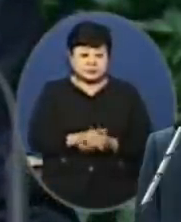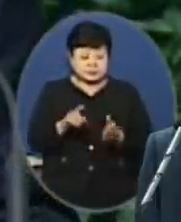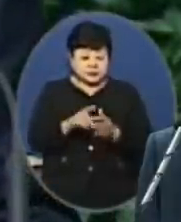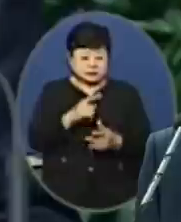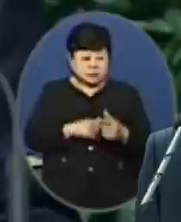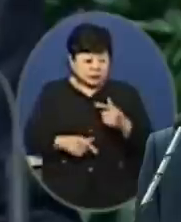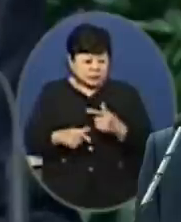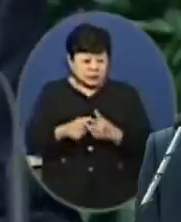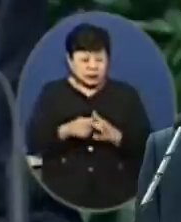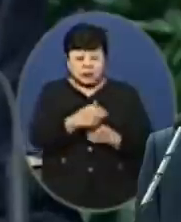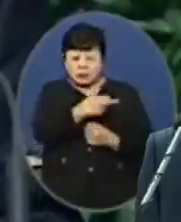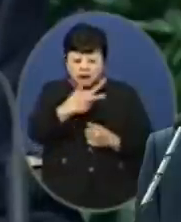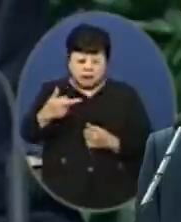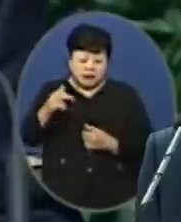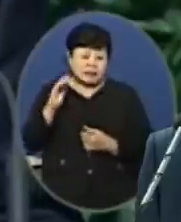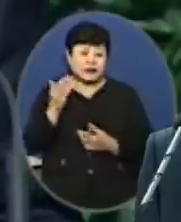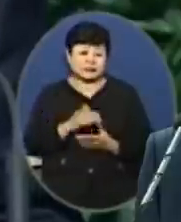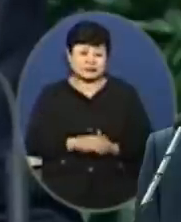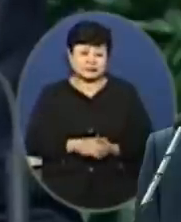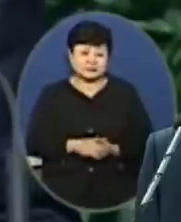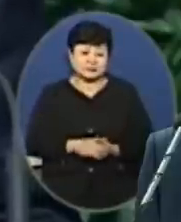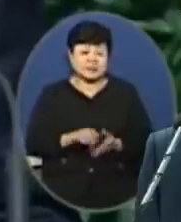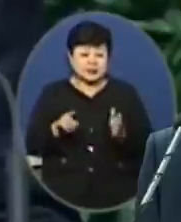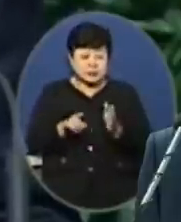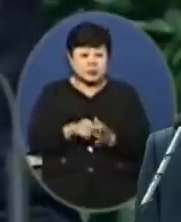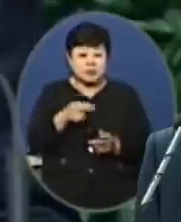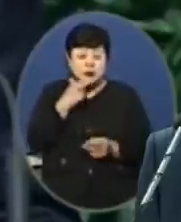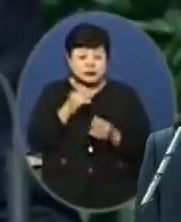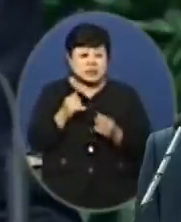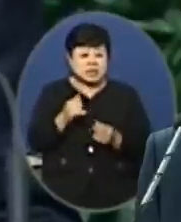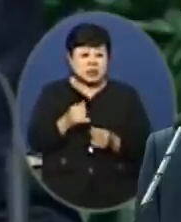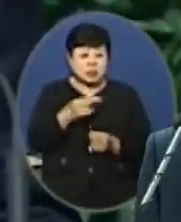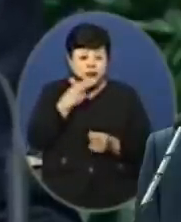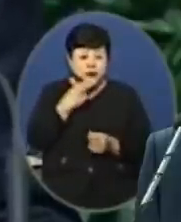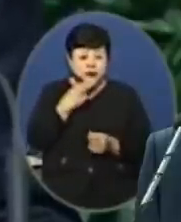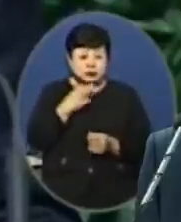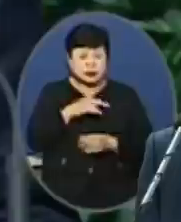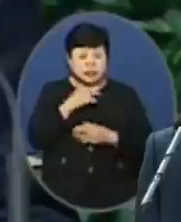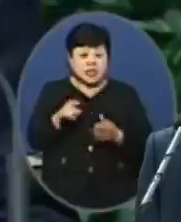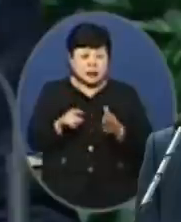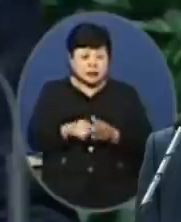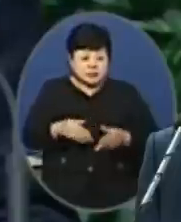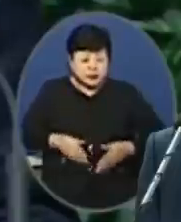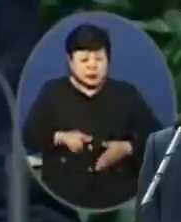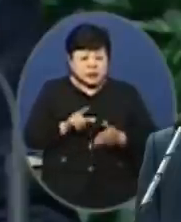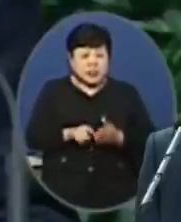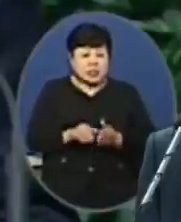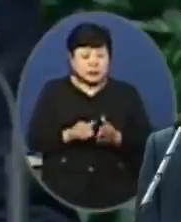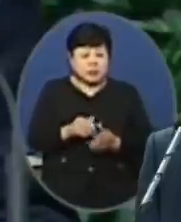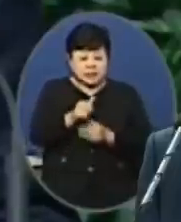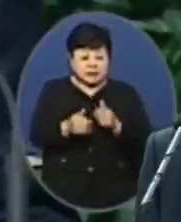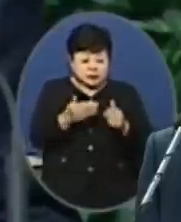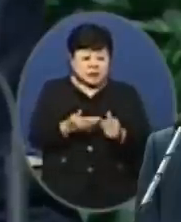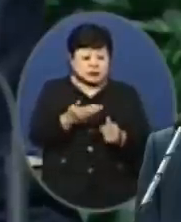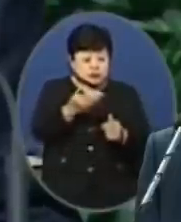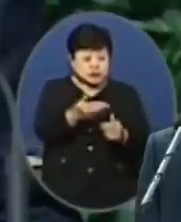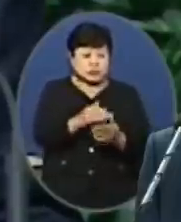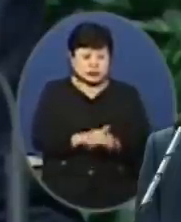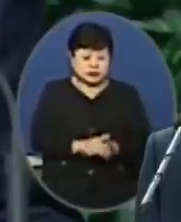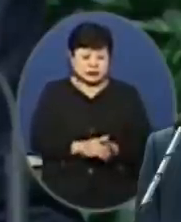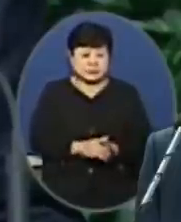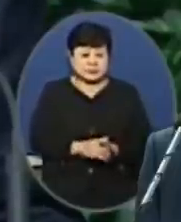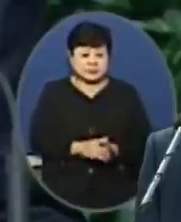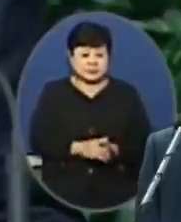믿을수록 자꾸 커져가는 것입니다. 믿음이 없는 사람 없습니다. 믿음은 다 태어날 때부터 하나님께서 주신 것입니다.